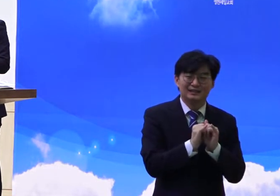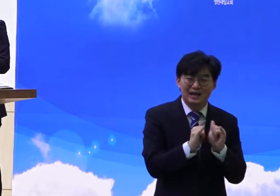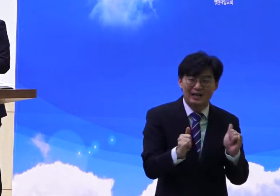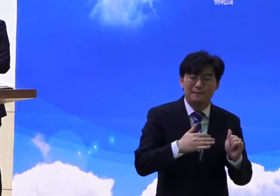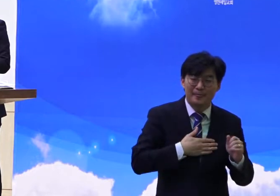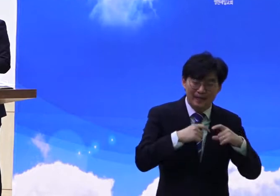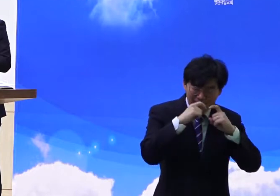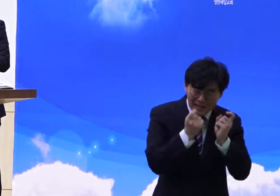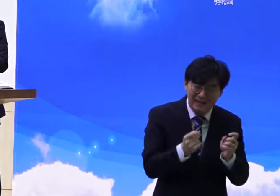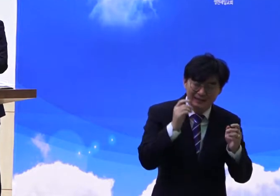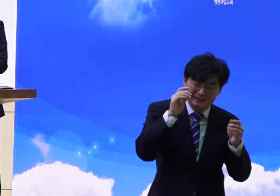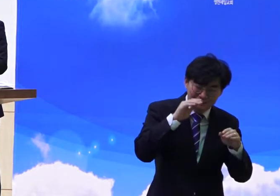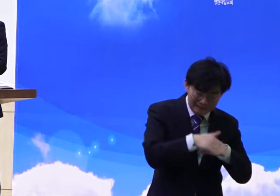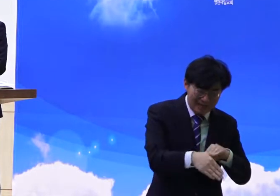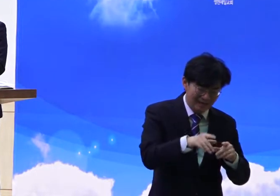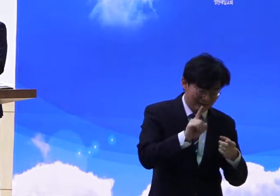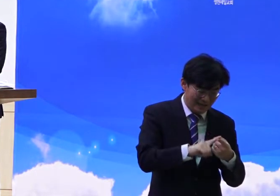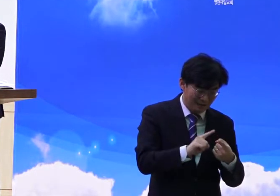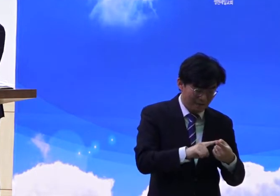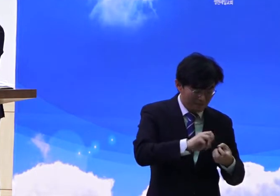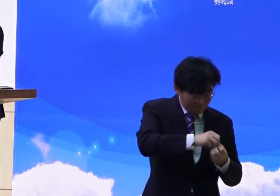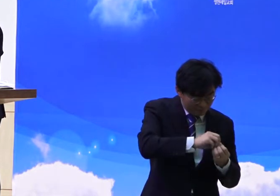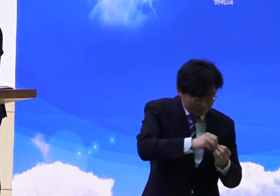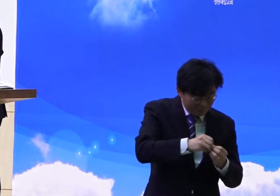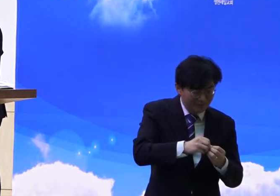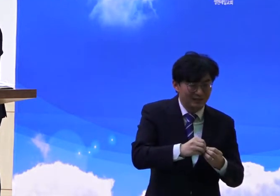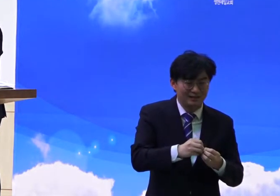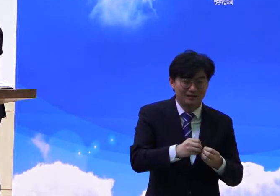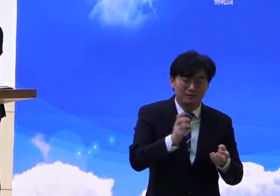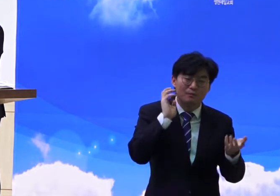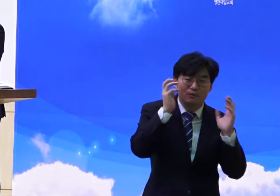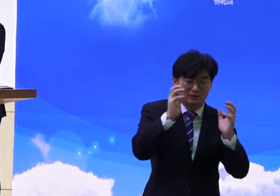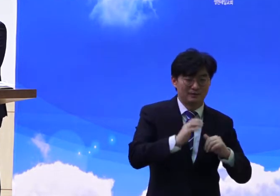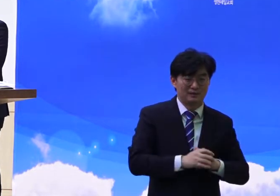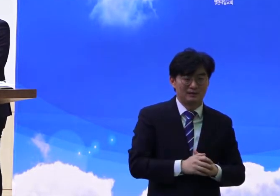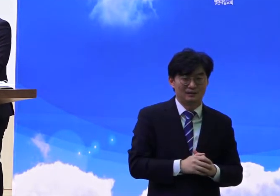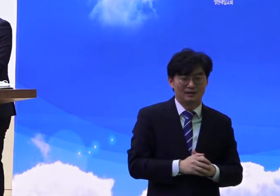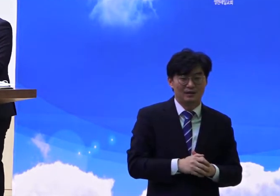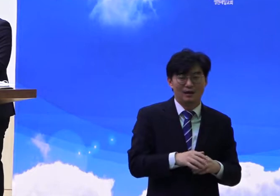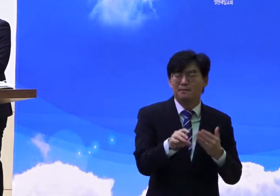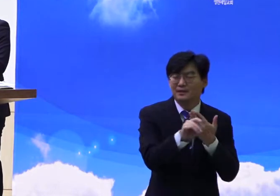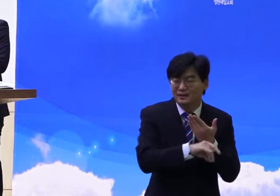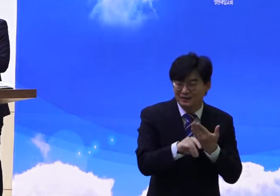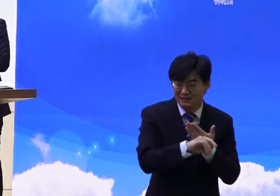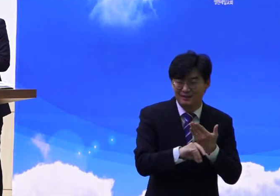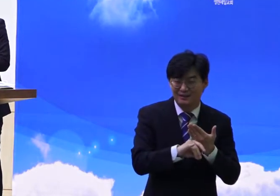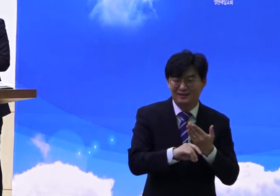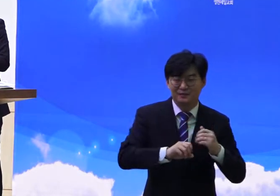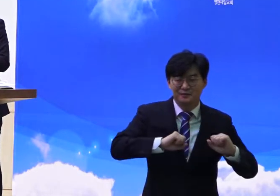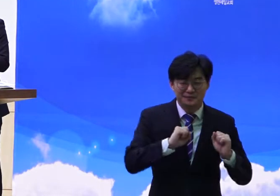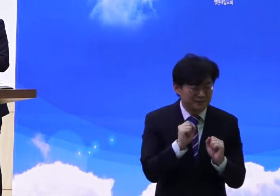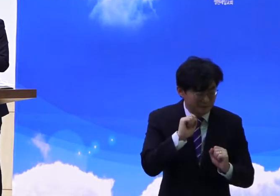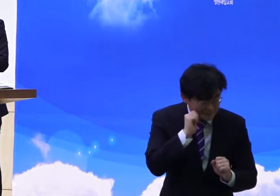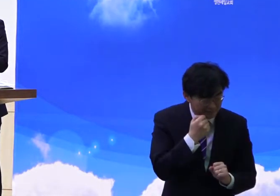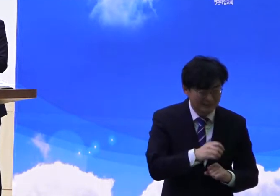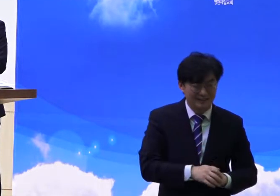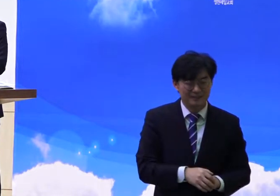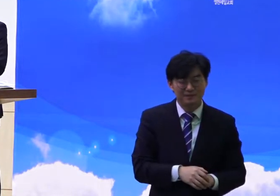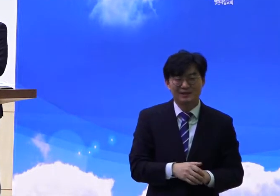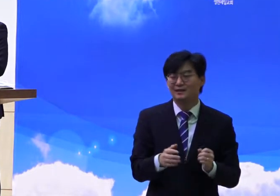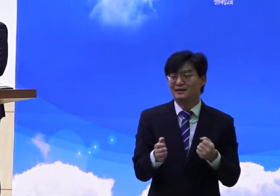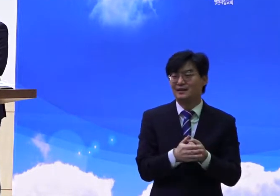복잡해서 믿지 않으니까, 그래서 순종하지도 못하고, 그래서 우리는 믿음 없이 이